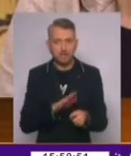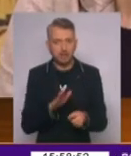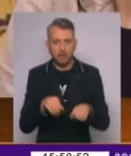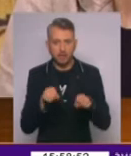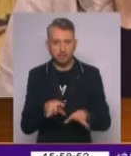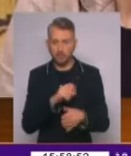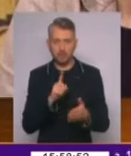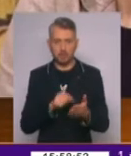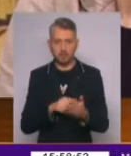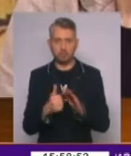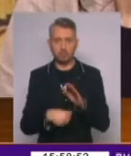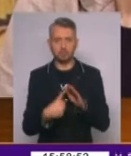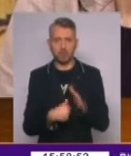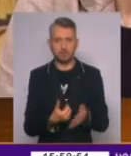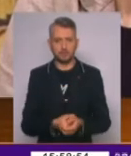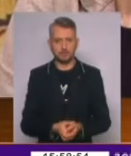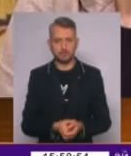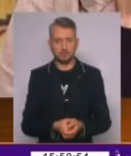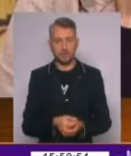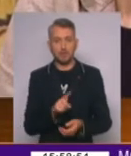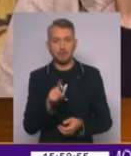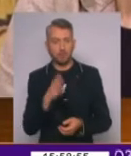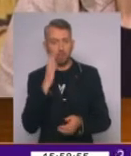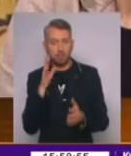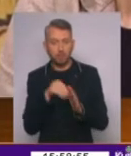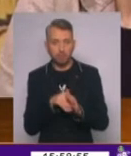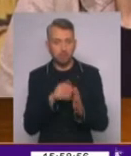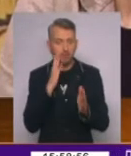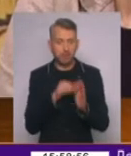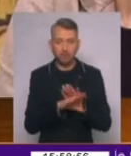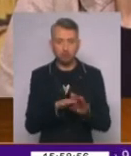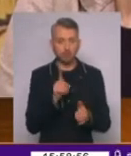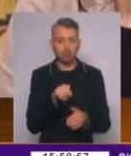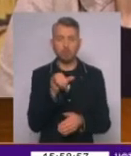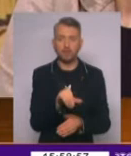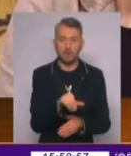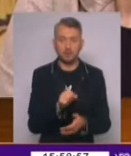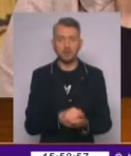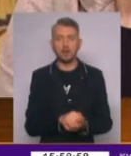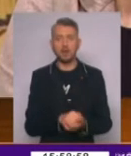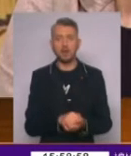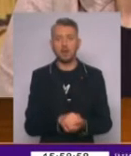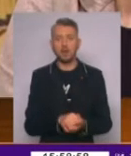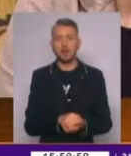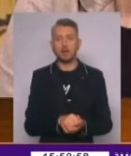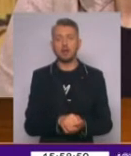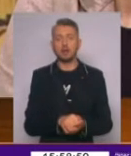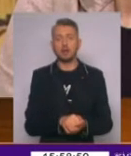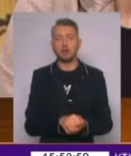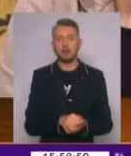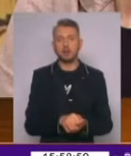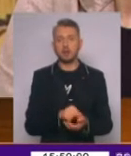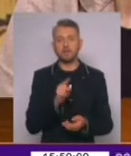рішення питань з бомжами. Вони ночують, що не ночують там у вас, а ви